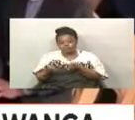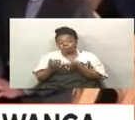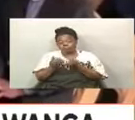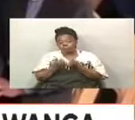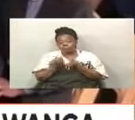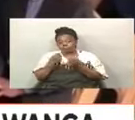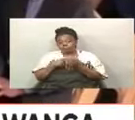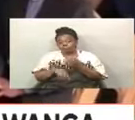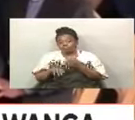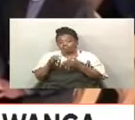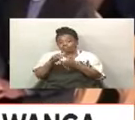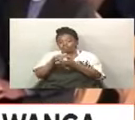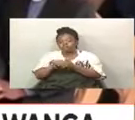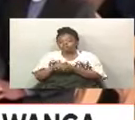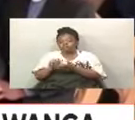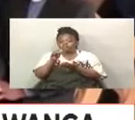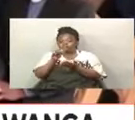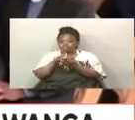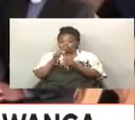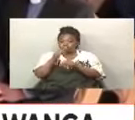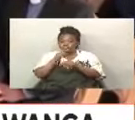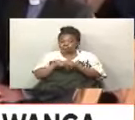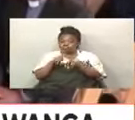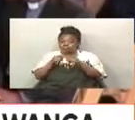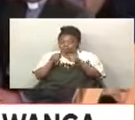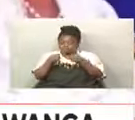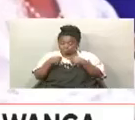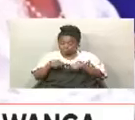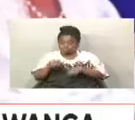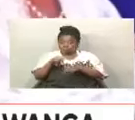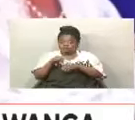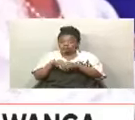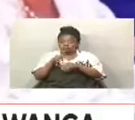agambye nti baba ddi musajja akwata obudde era atuukiriza mu budde